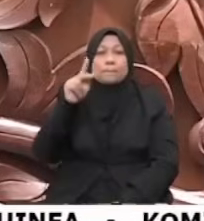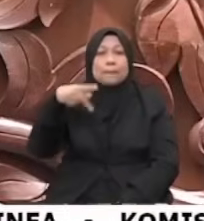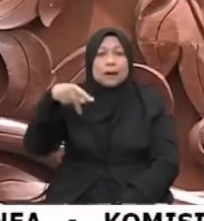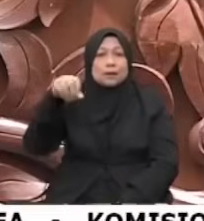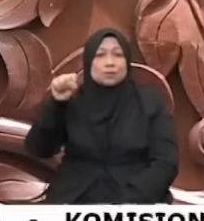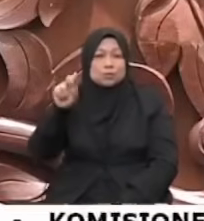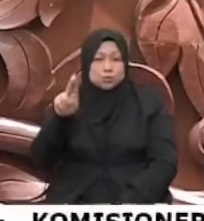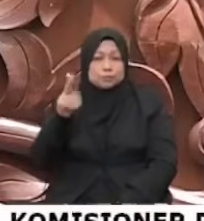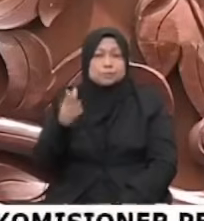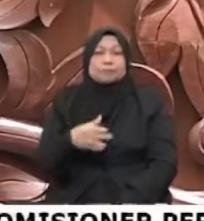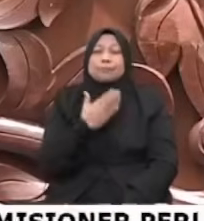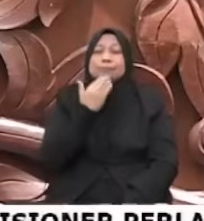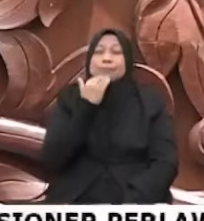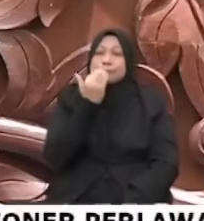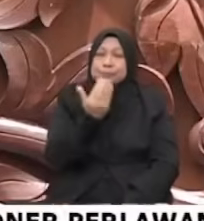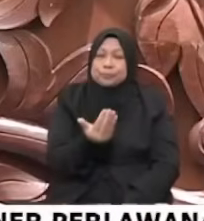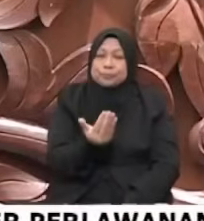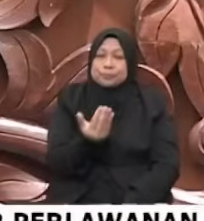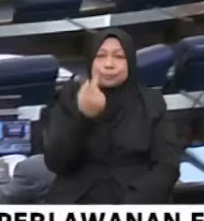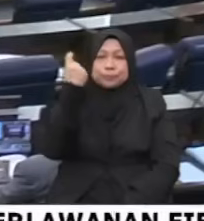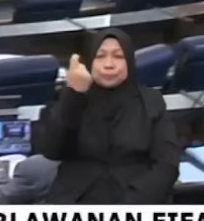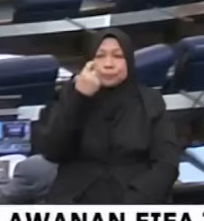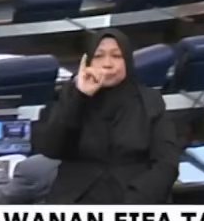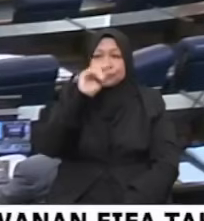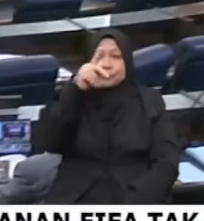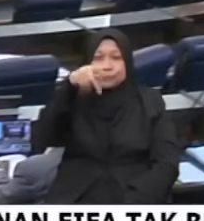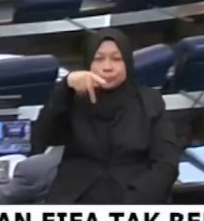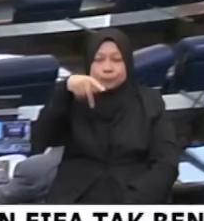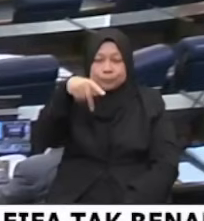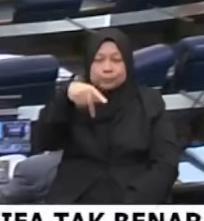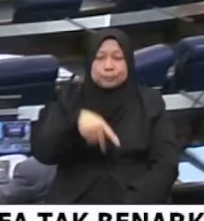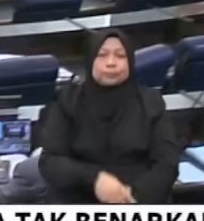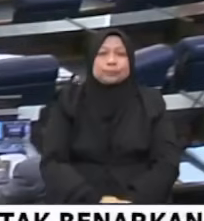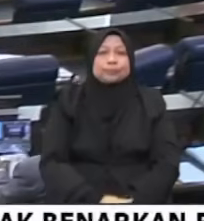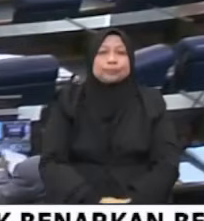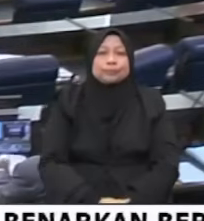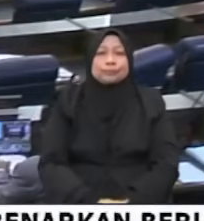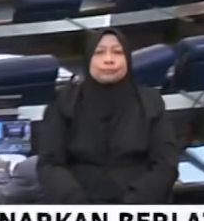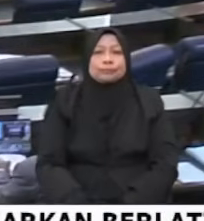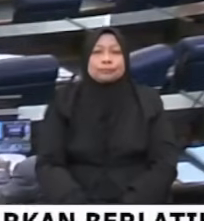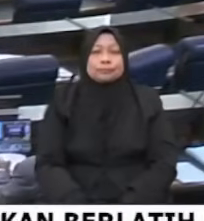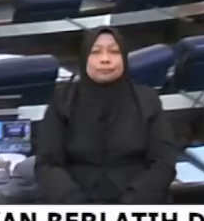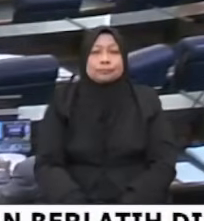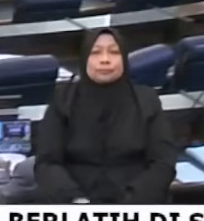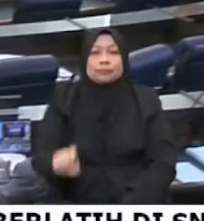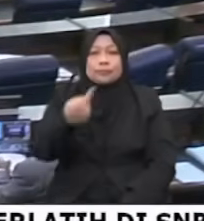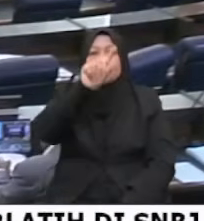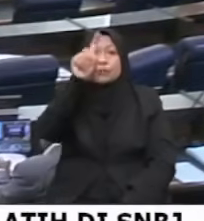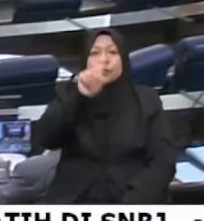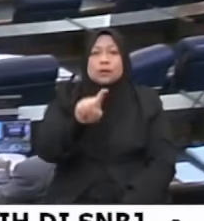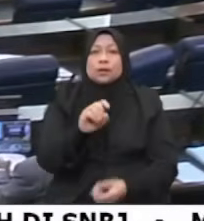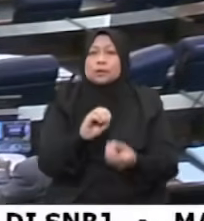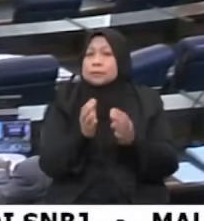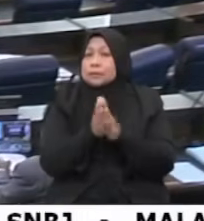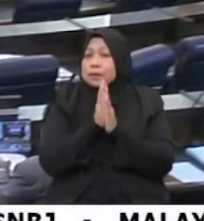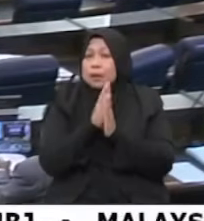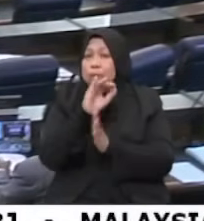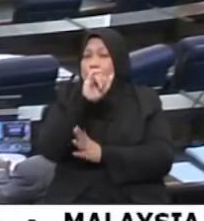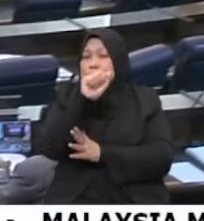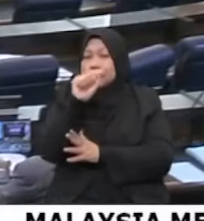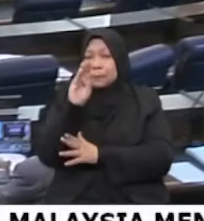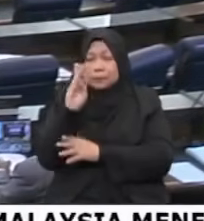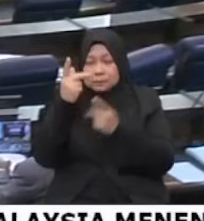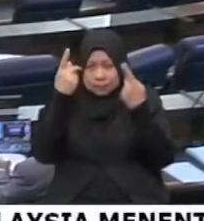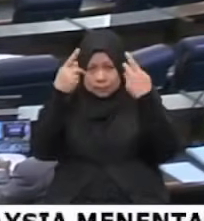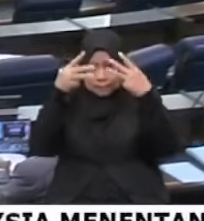Pasu Terima kasih Tan Sri yang dipertua soalan saya minta yang amat berhormat